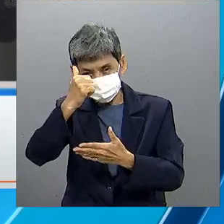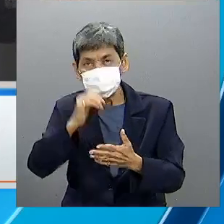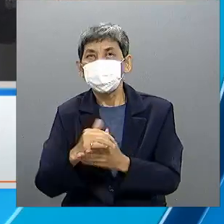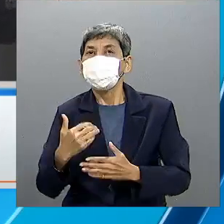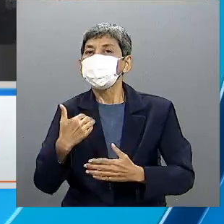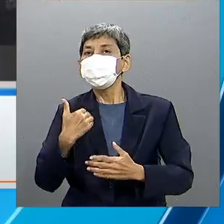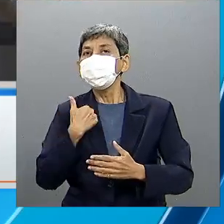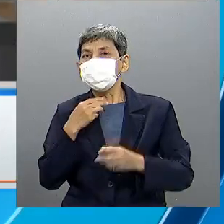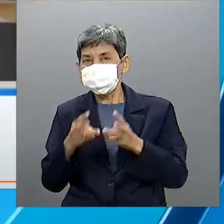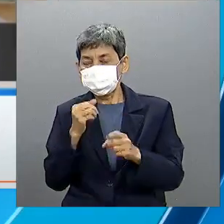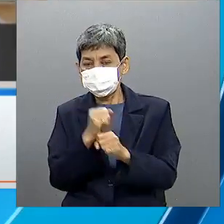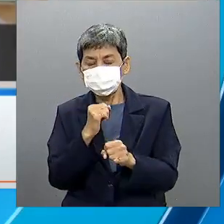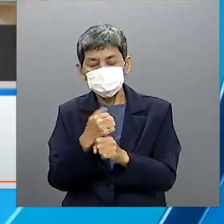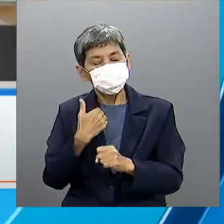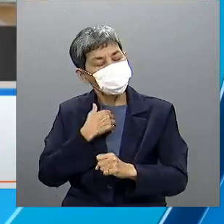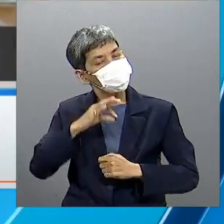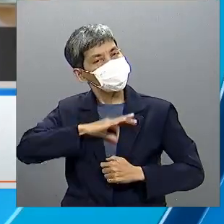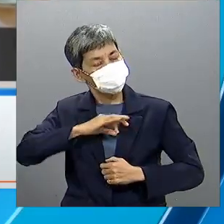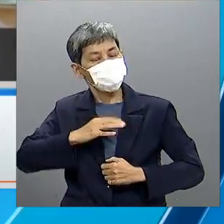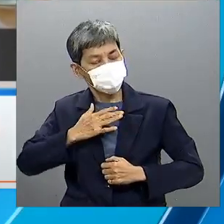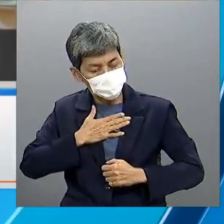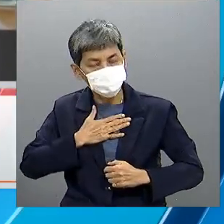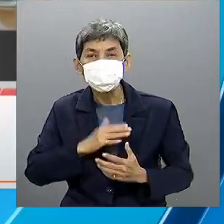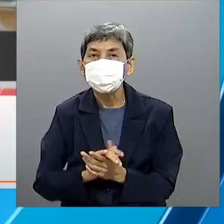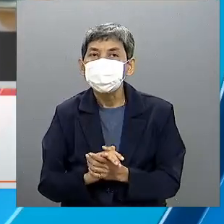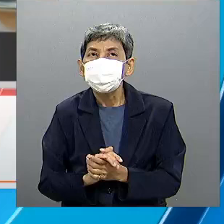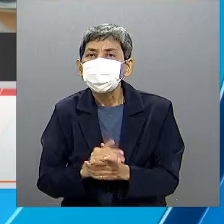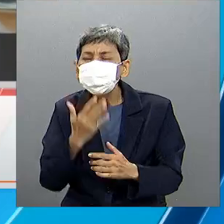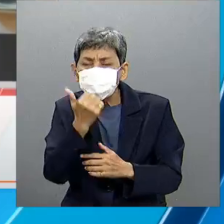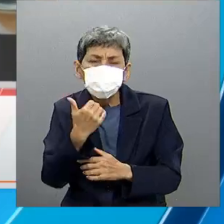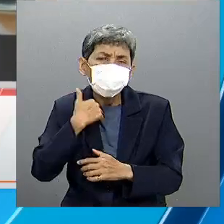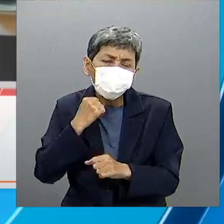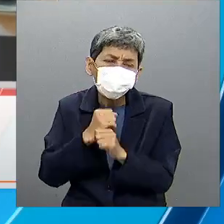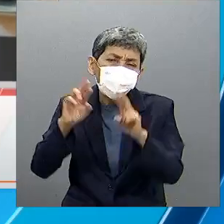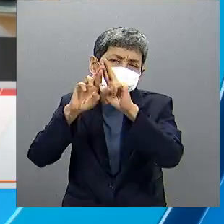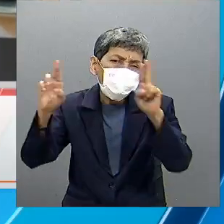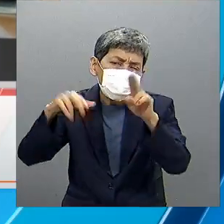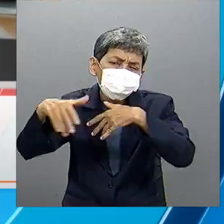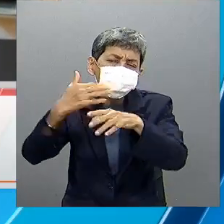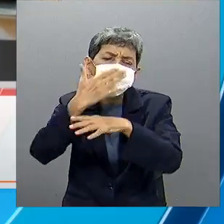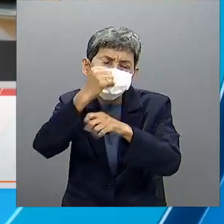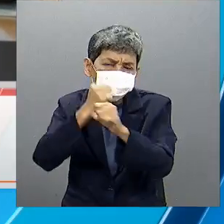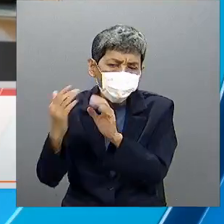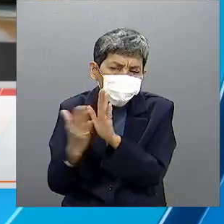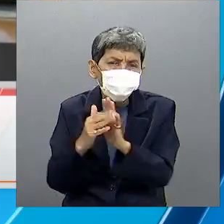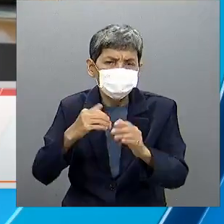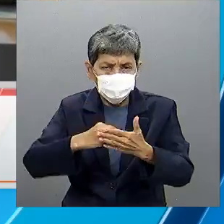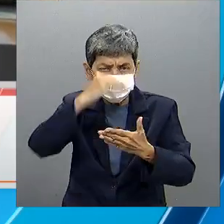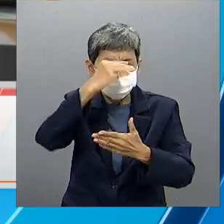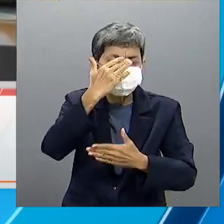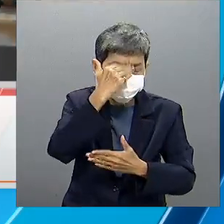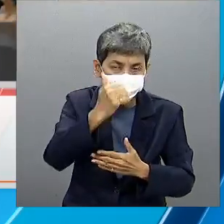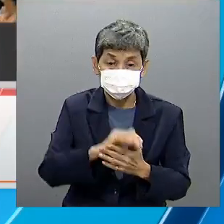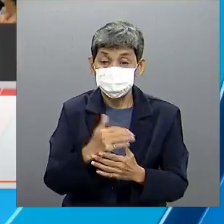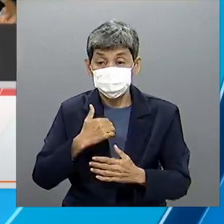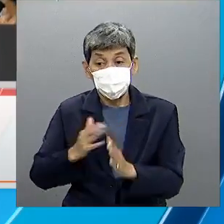ดตั้งทักษะนี้ไปในตัวเลยแล้วก็สิทำไมเราถึงเลือกผู้ประกอบวิสาหกิจชุมชนมาทำงานร่วมด้วยเรามองว่านอกจากบุคลากรใน